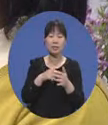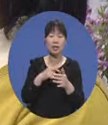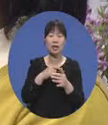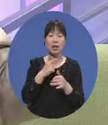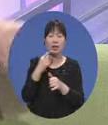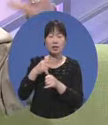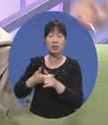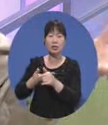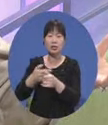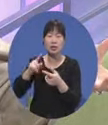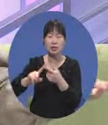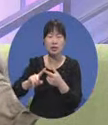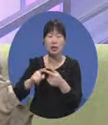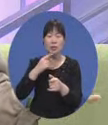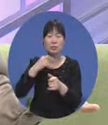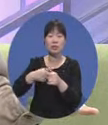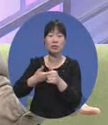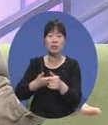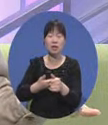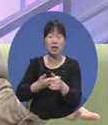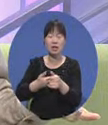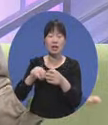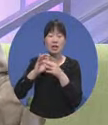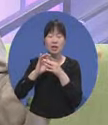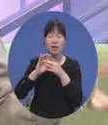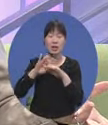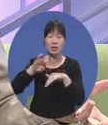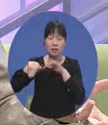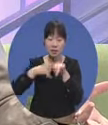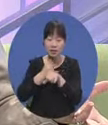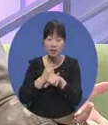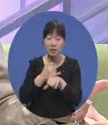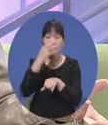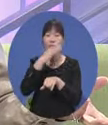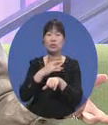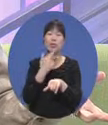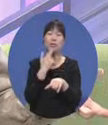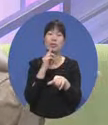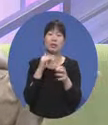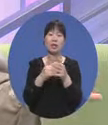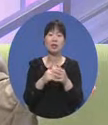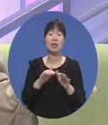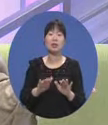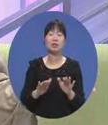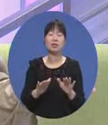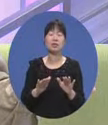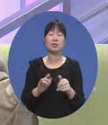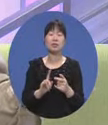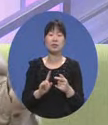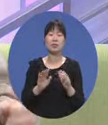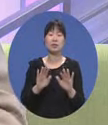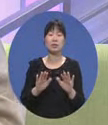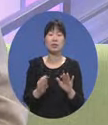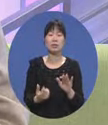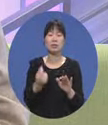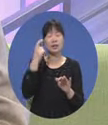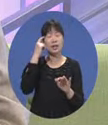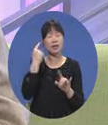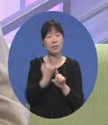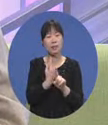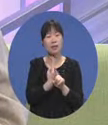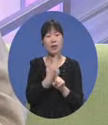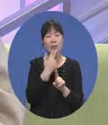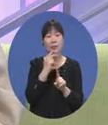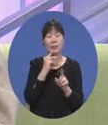피해 관계에서 가해자 아이들한테 개입을 하는 게 별로 바람직하지가 않아요. 어쨌든 이 아이들은 금방 생각이